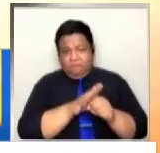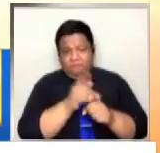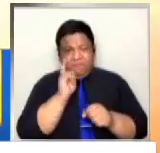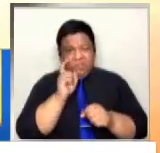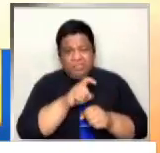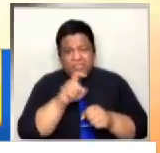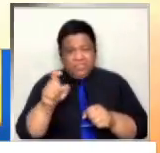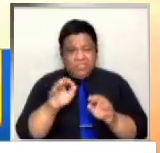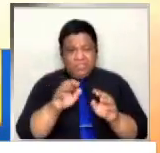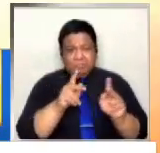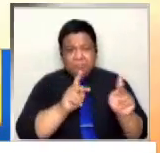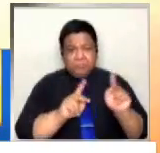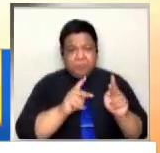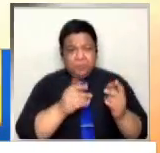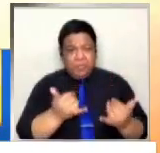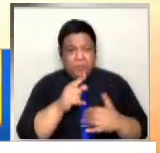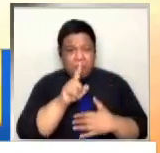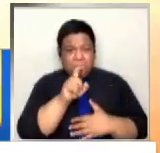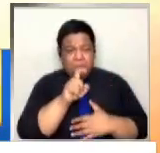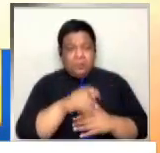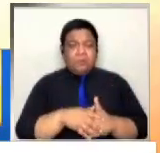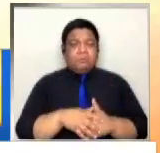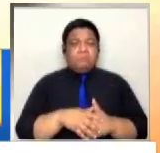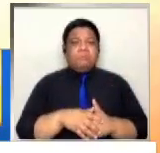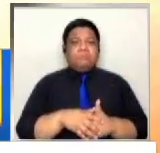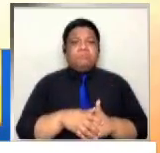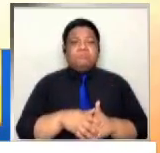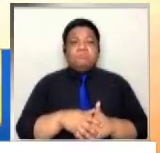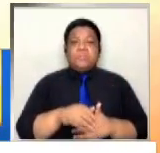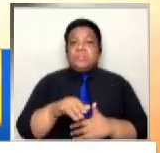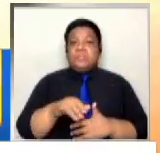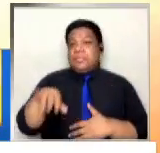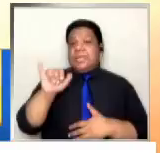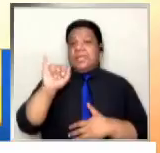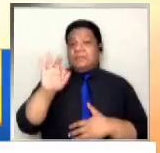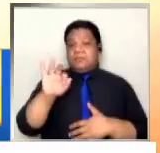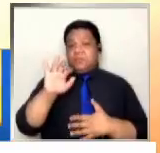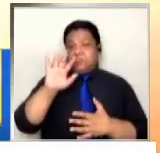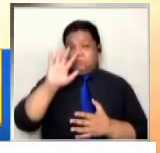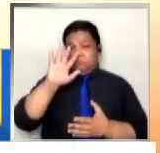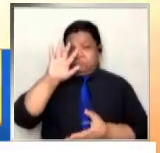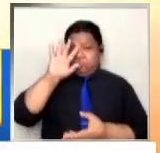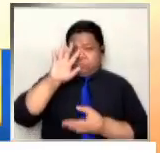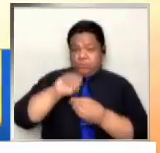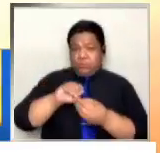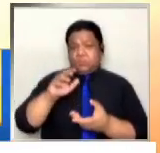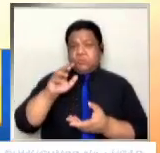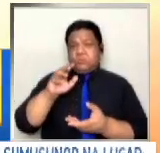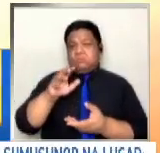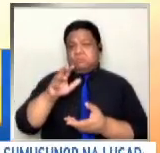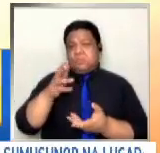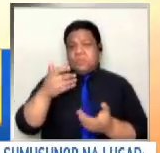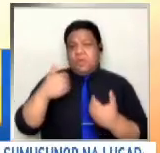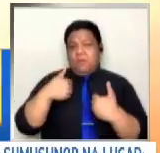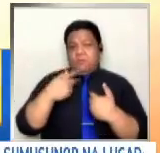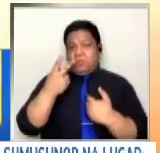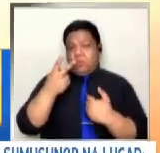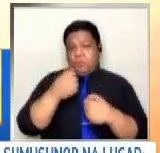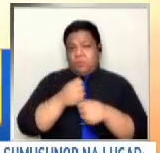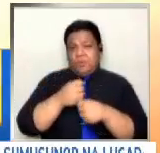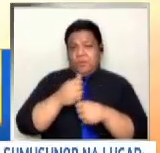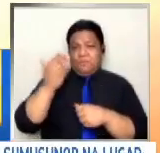tao, lalo na ngayon? Yeah. Kung susumahin mo kasi, Maris, no, yung dalawang ginawa natin, first tranche